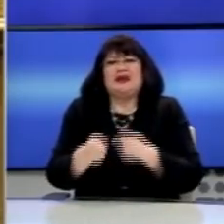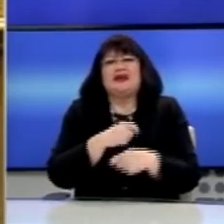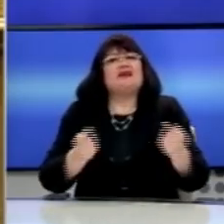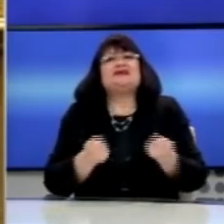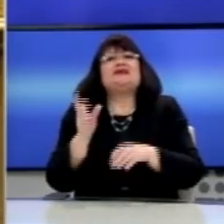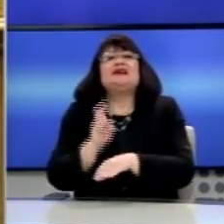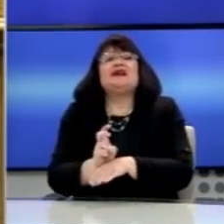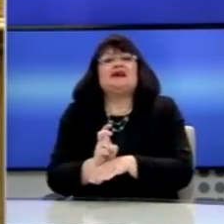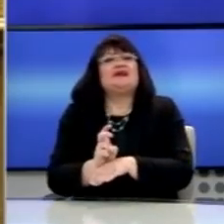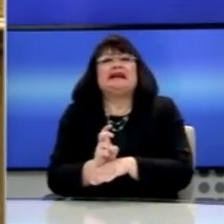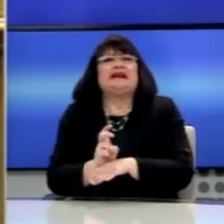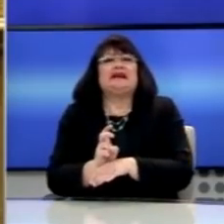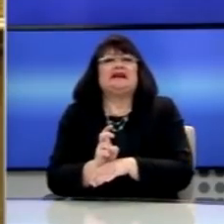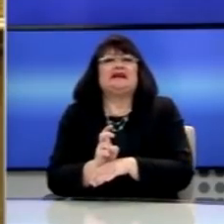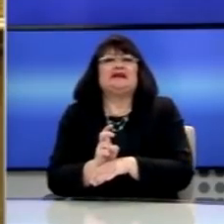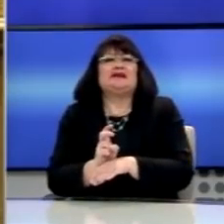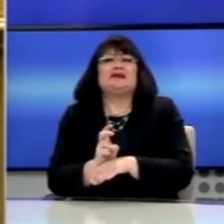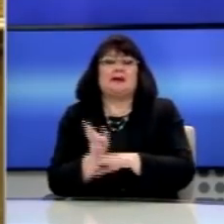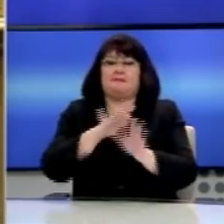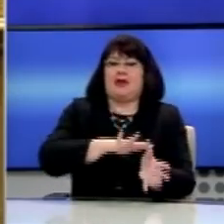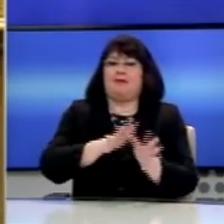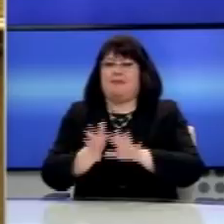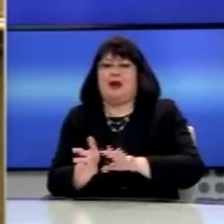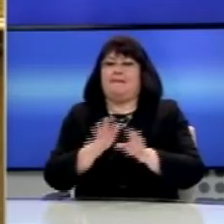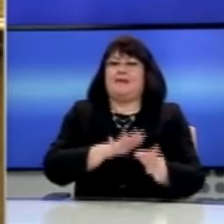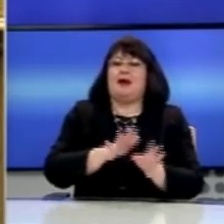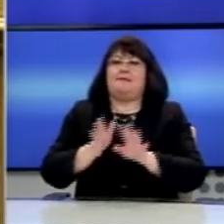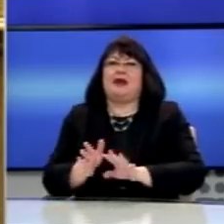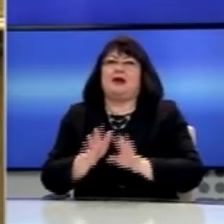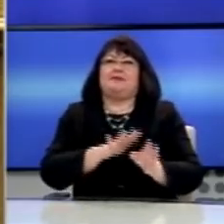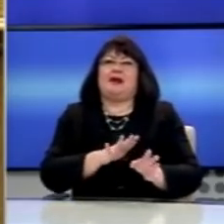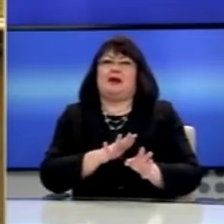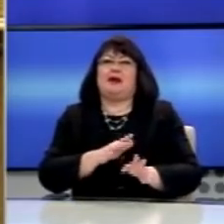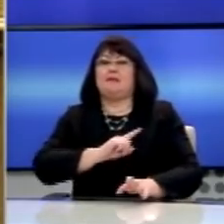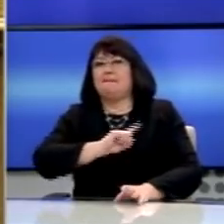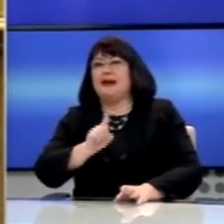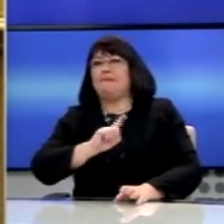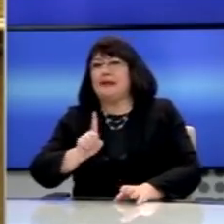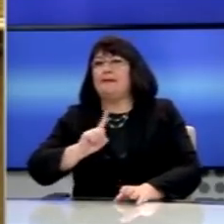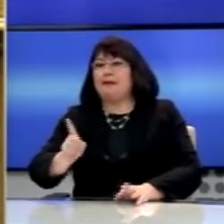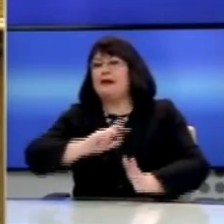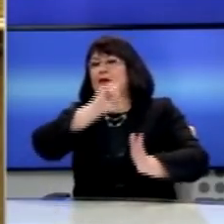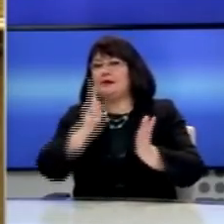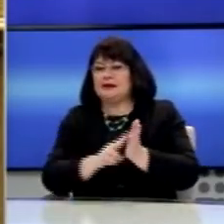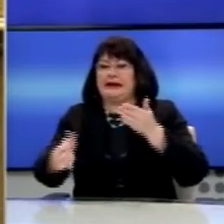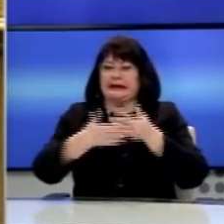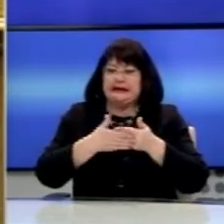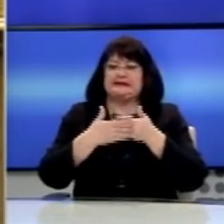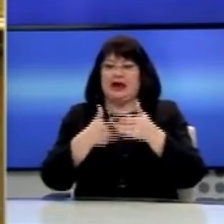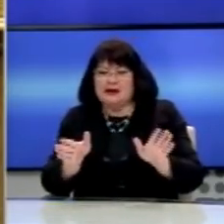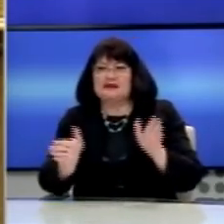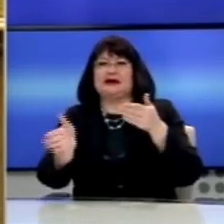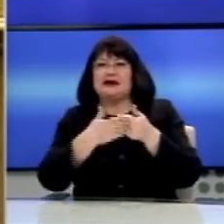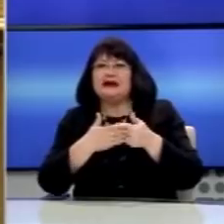επιχειρήσεις? Μένουν τα σκοτσέζικα ντους των συνεχόμενων περιοριστικών μέτρων, τα άνοιξε κλείσε